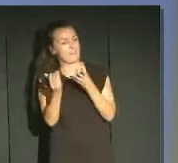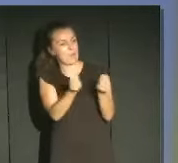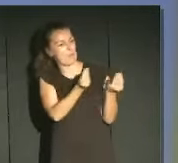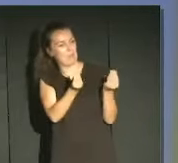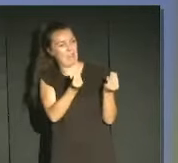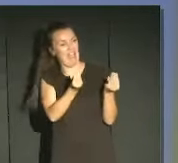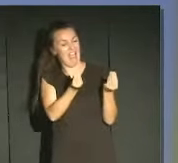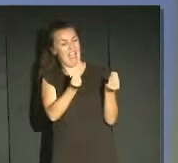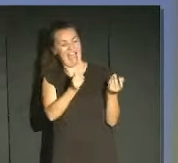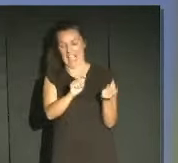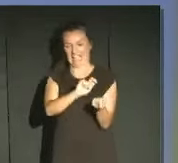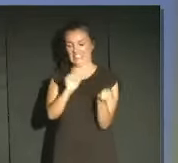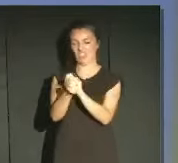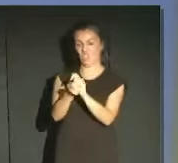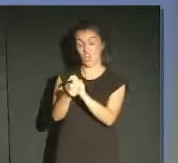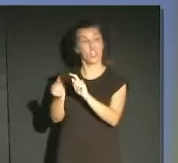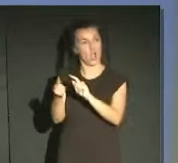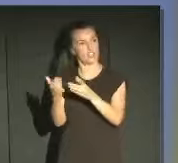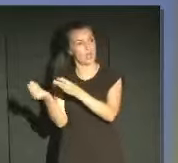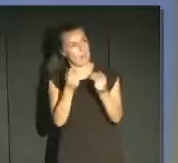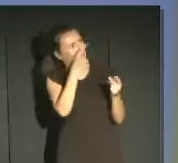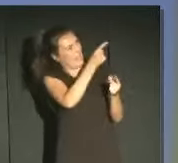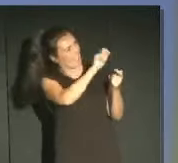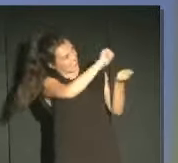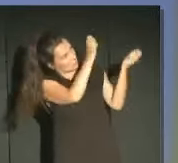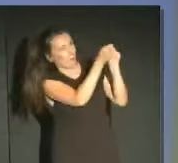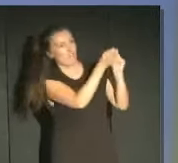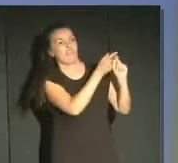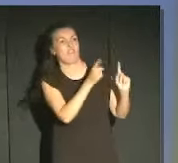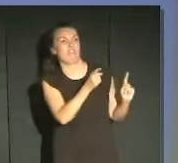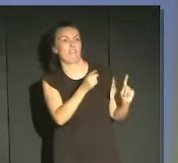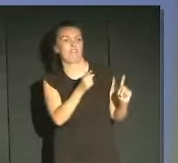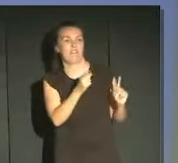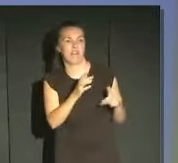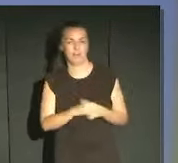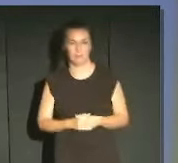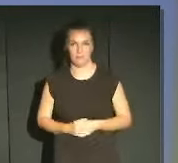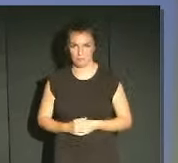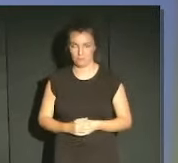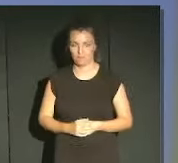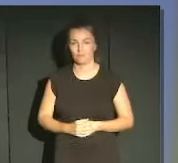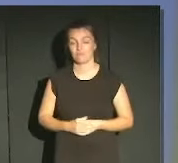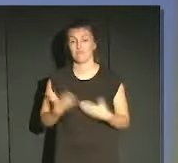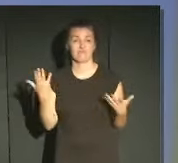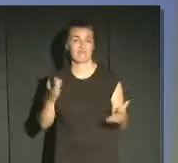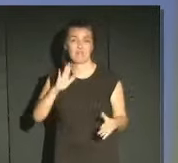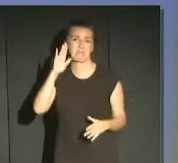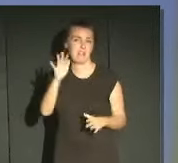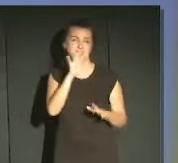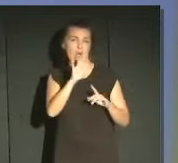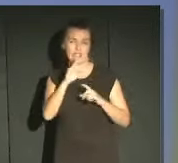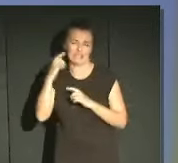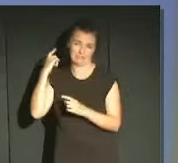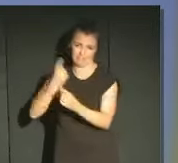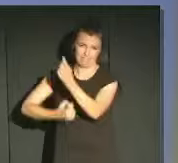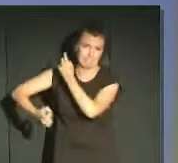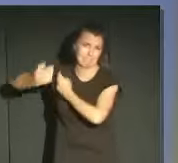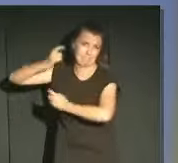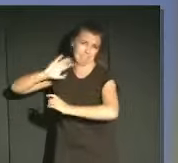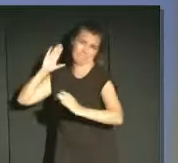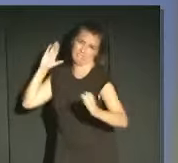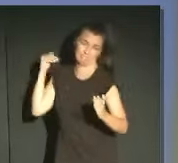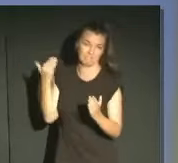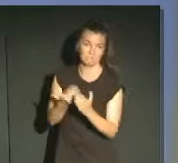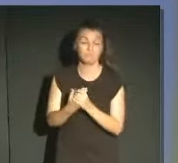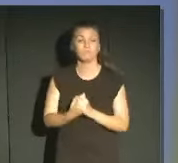renverse le roi c'est toute l'histoire de notre pays alors je vous dis c'est bien plus que ça parce que ce qui